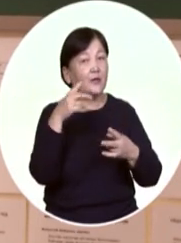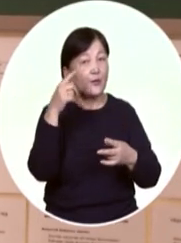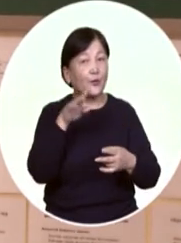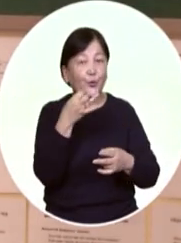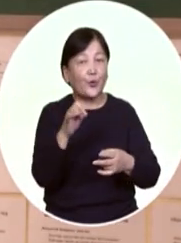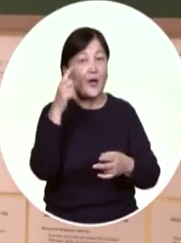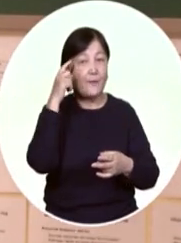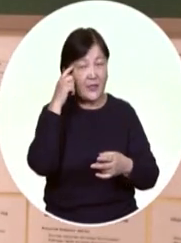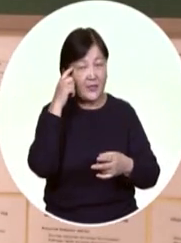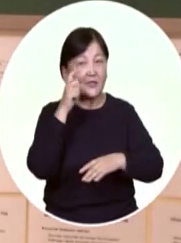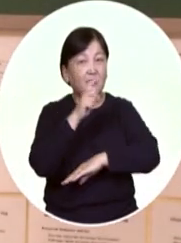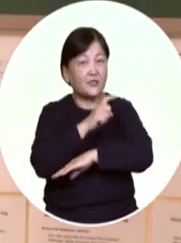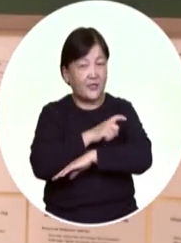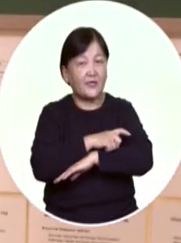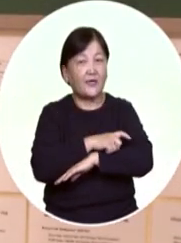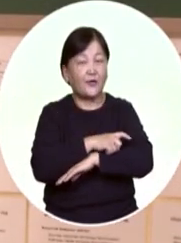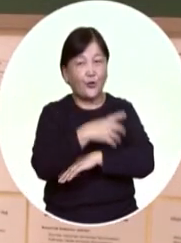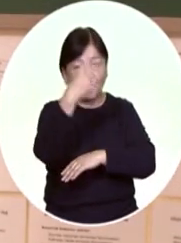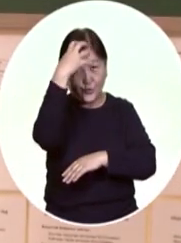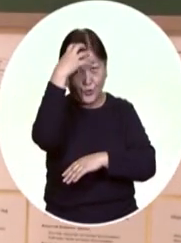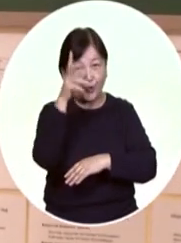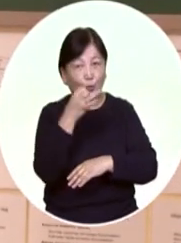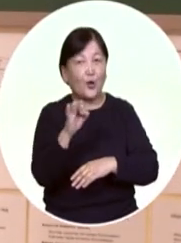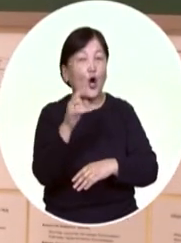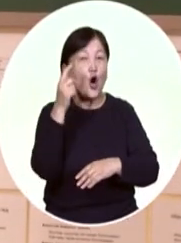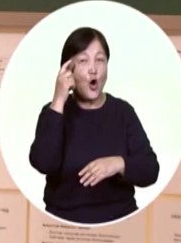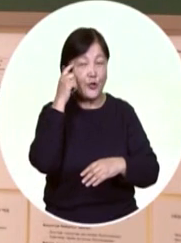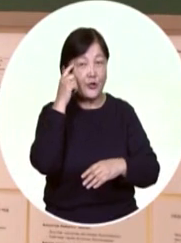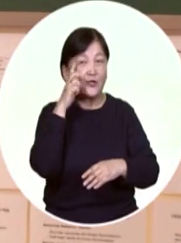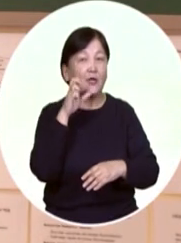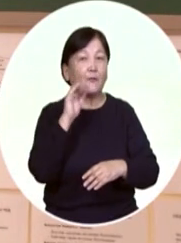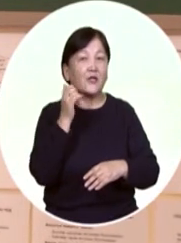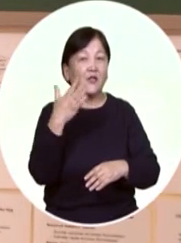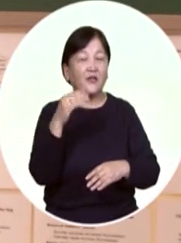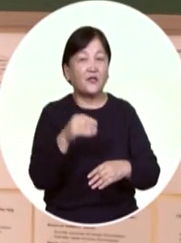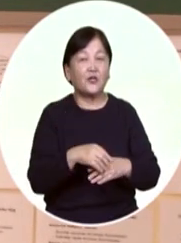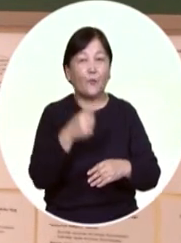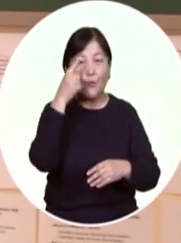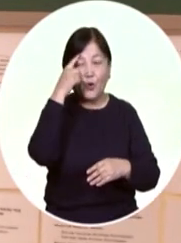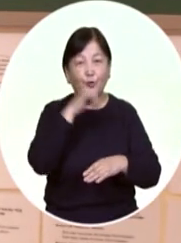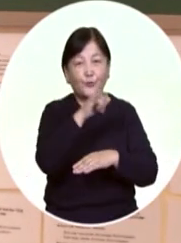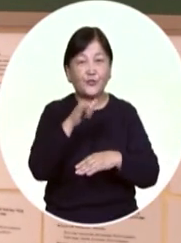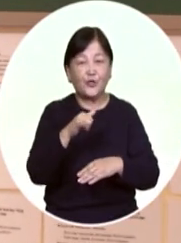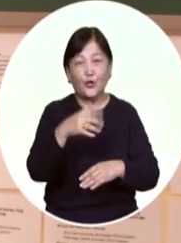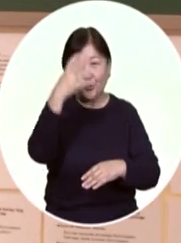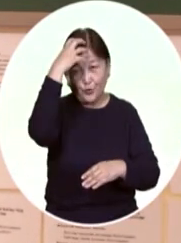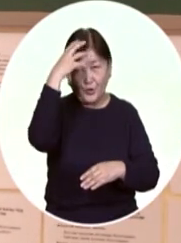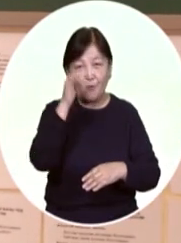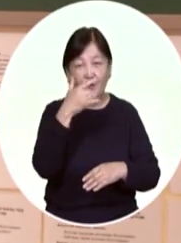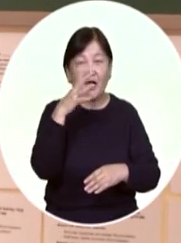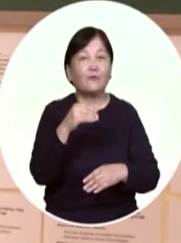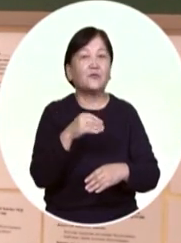хичээлийнхээ одоо төрийн тухай ойлголтыг баттгаад Монгол улс төрийн байгууламжаа хэрхэн